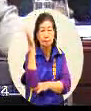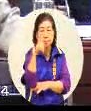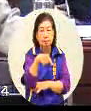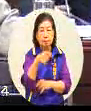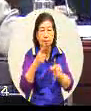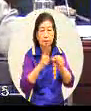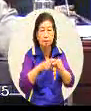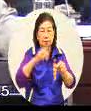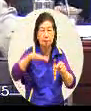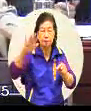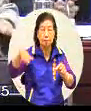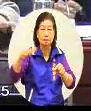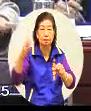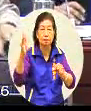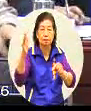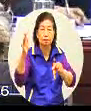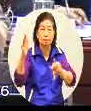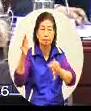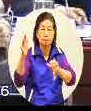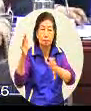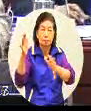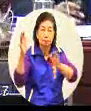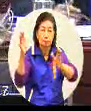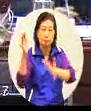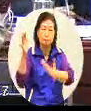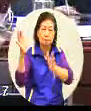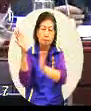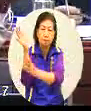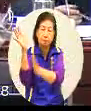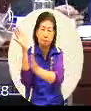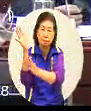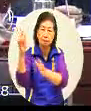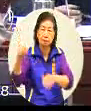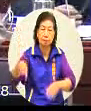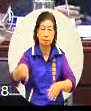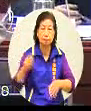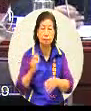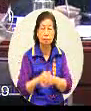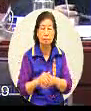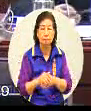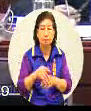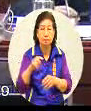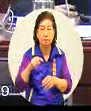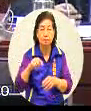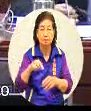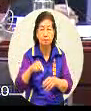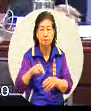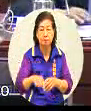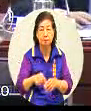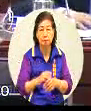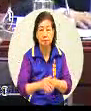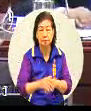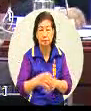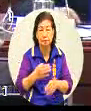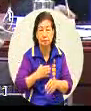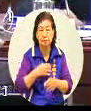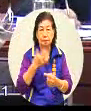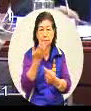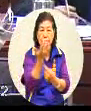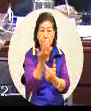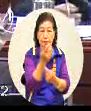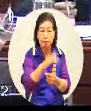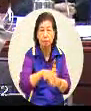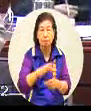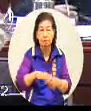是较偏左边，啊，伫真左边。啊，如果迄个时阵，咱其他阿里嘛有一种无相款